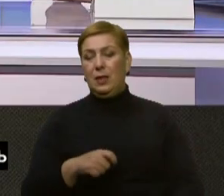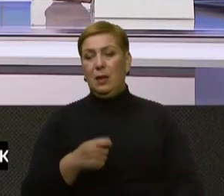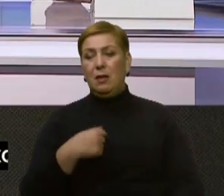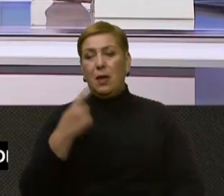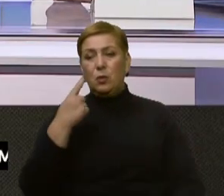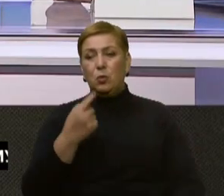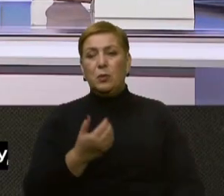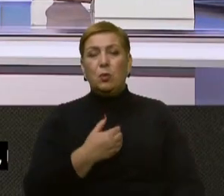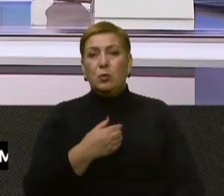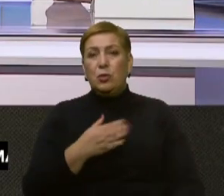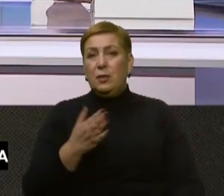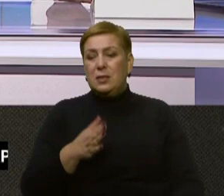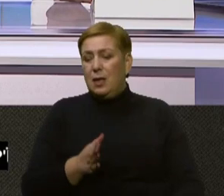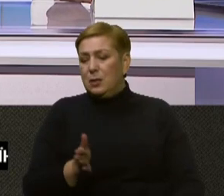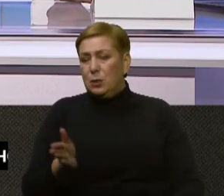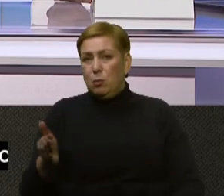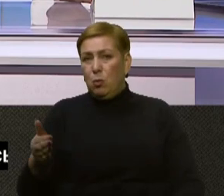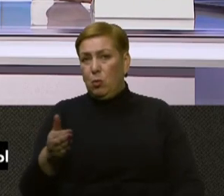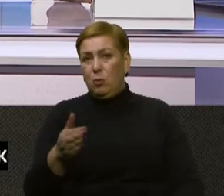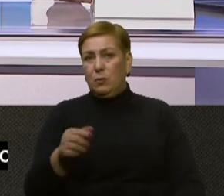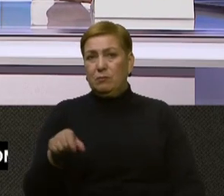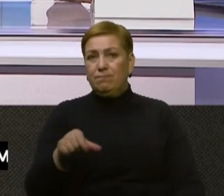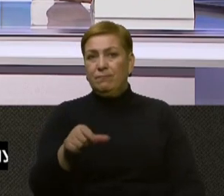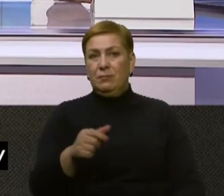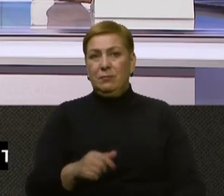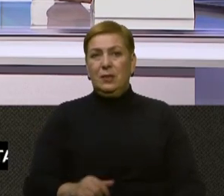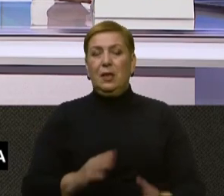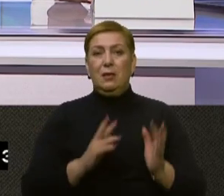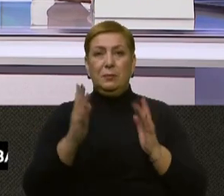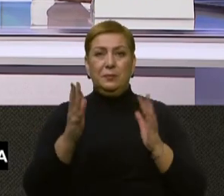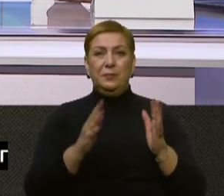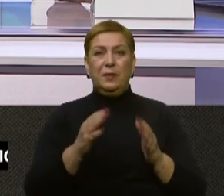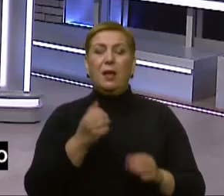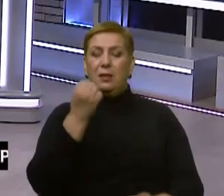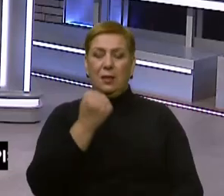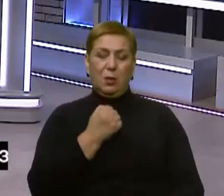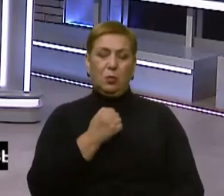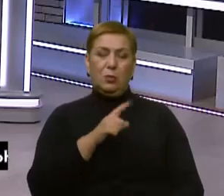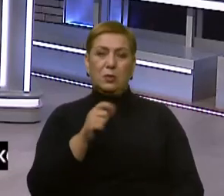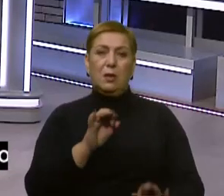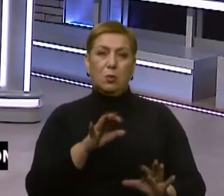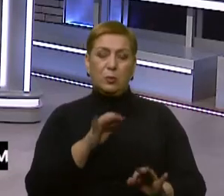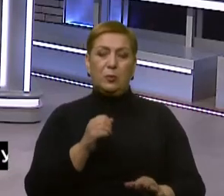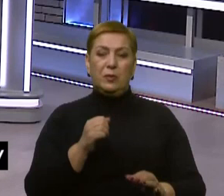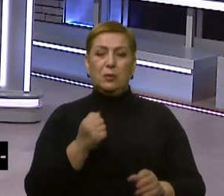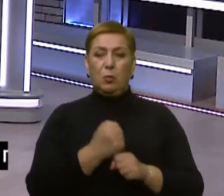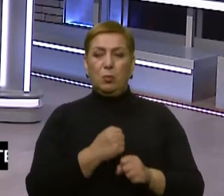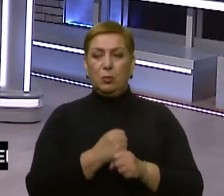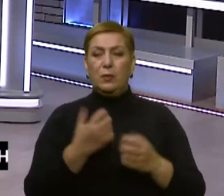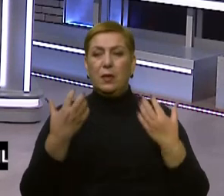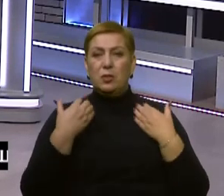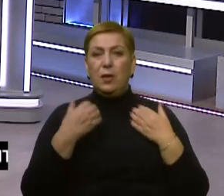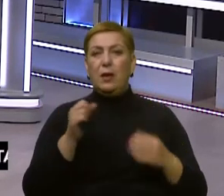маленькі просілочні, але зрозуміло, немає. Так. Пане Віталію, дякую вам за розповідь, дякую за роботу. Віталій Барабаш, начальник